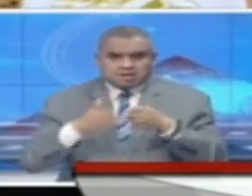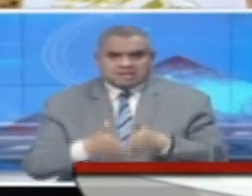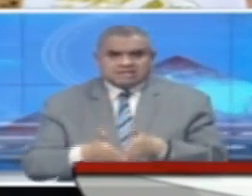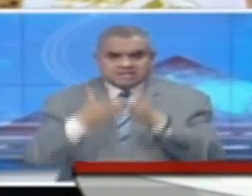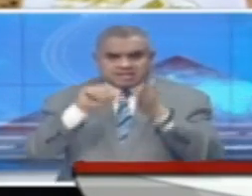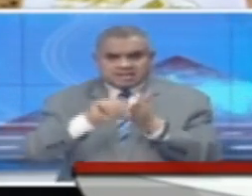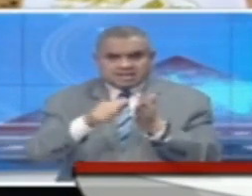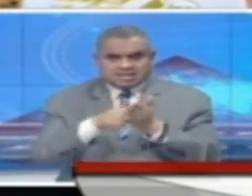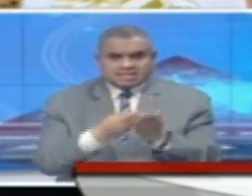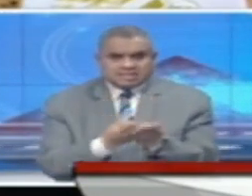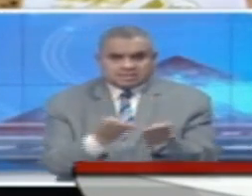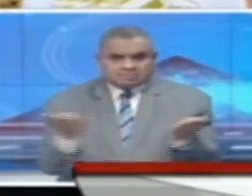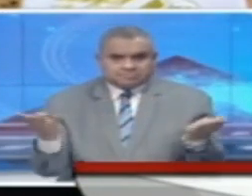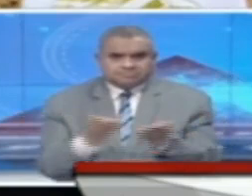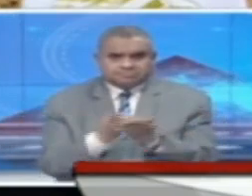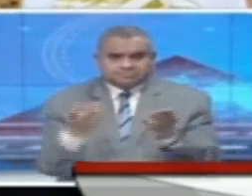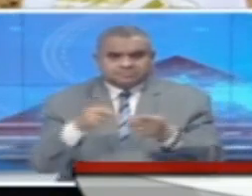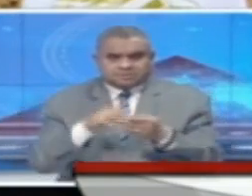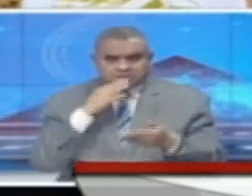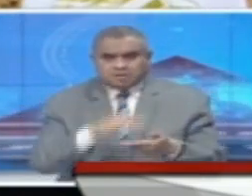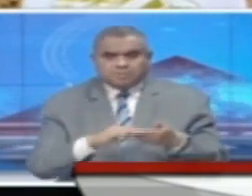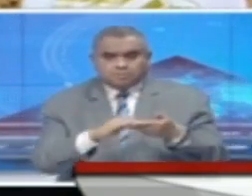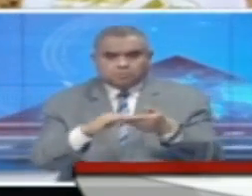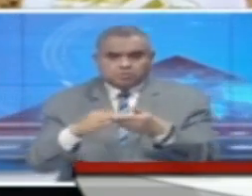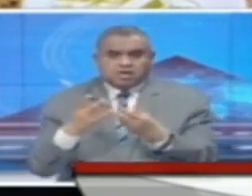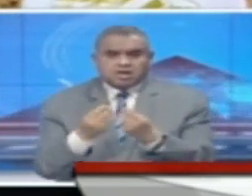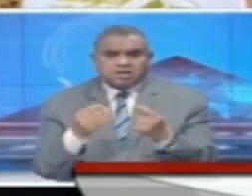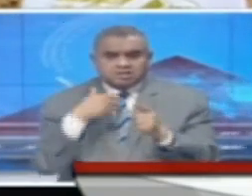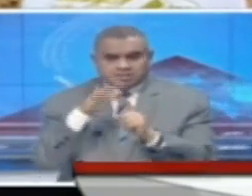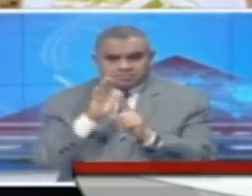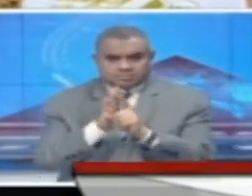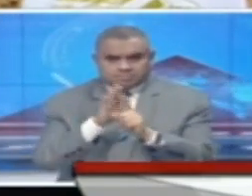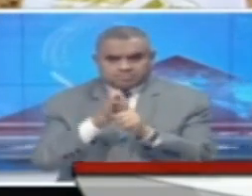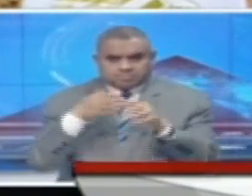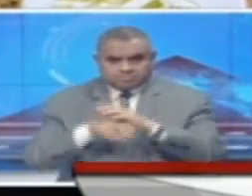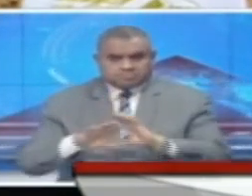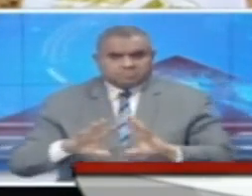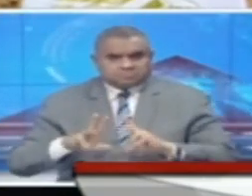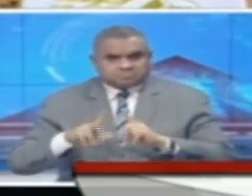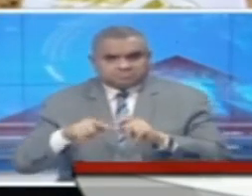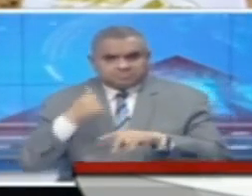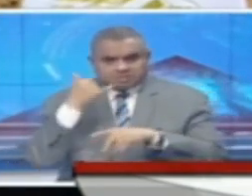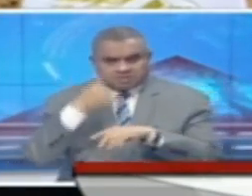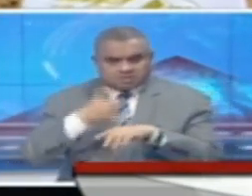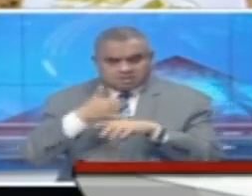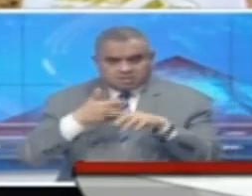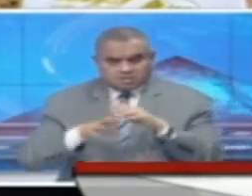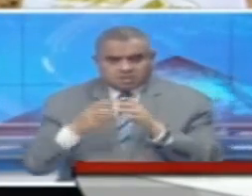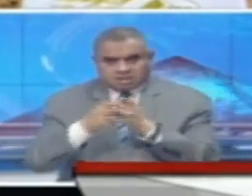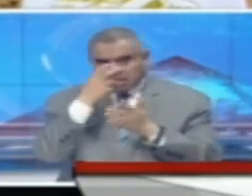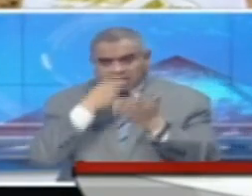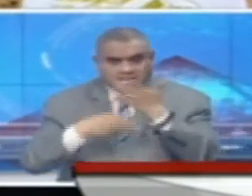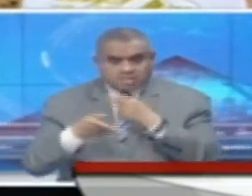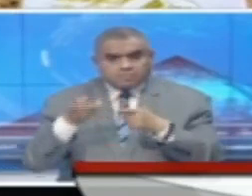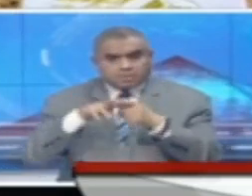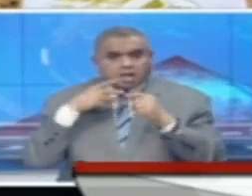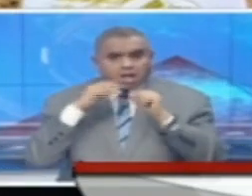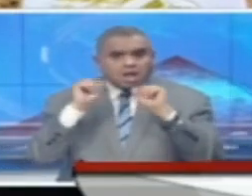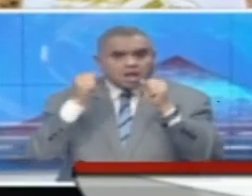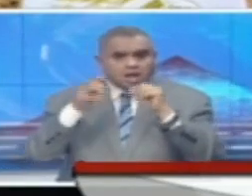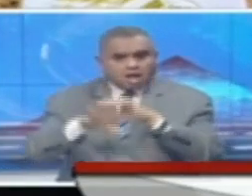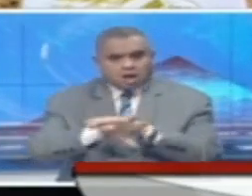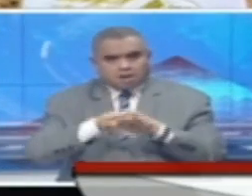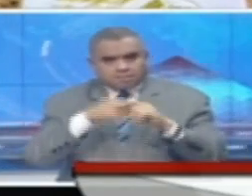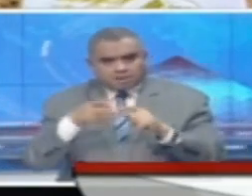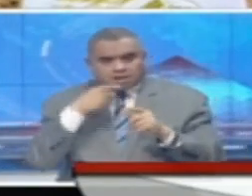درجة عالية بكاملة الخدمات. عندنا بنية تحتية تمت غير مسبوقة، الكهرباء، يعني الناس بتعاني من